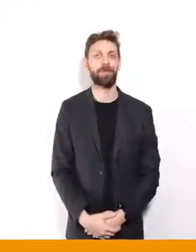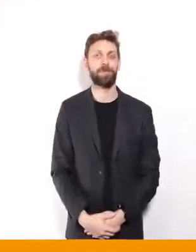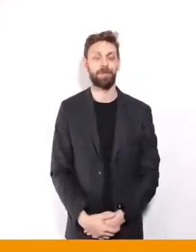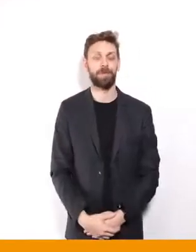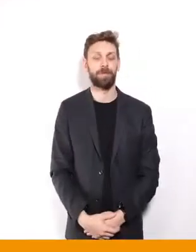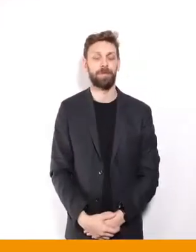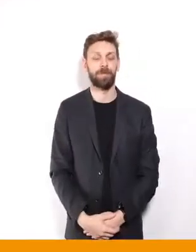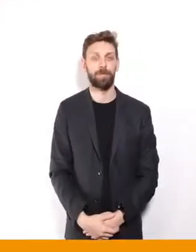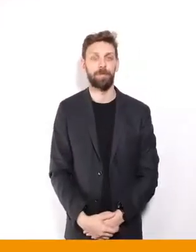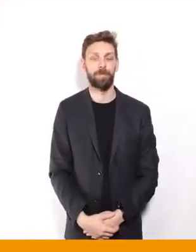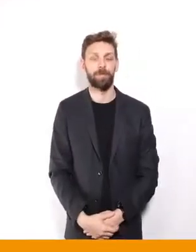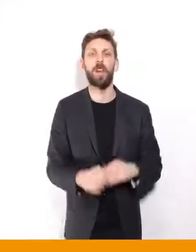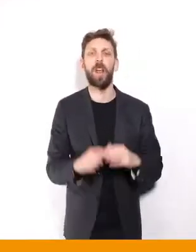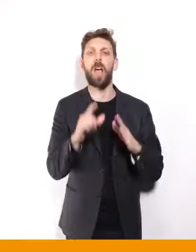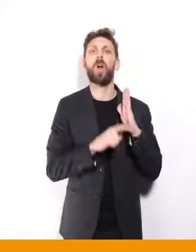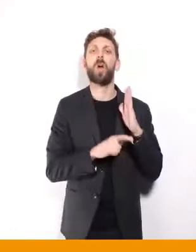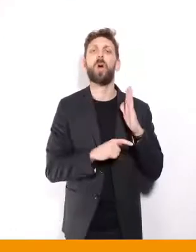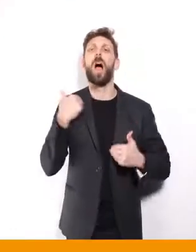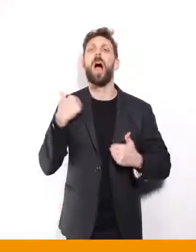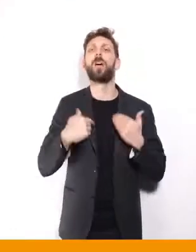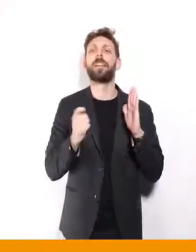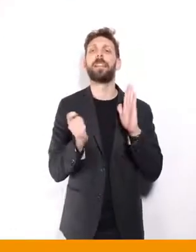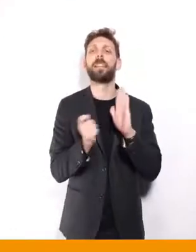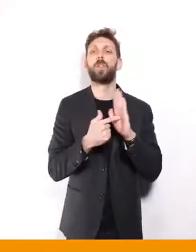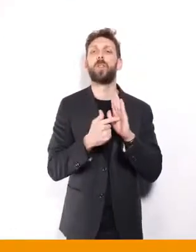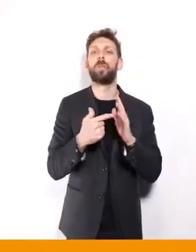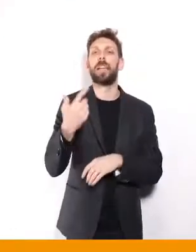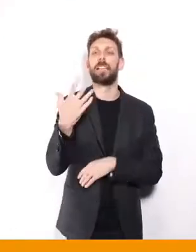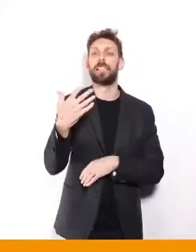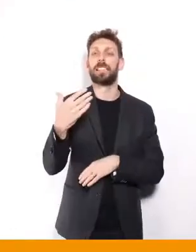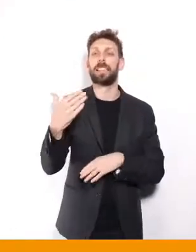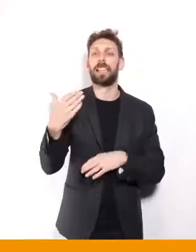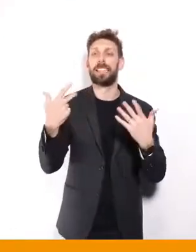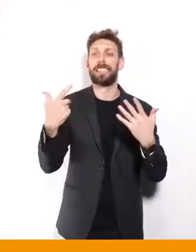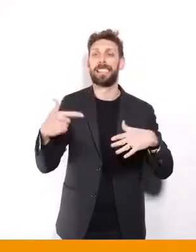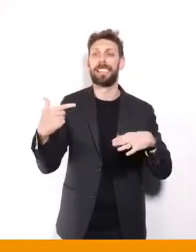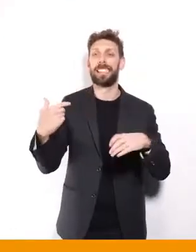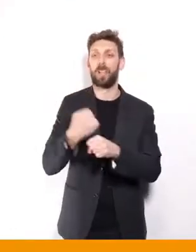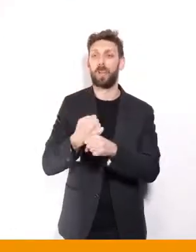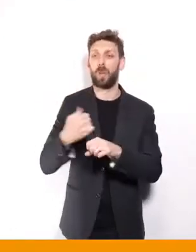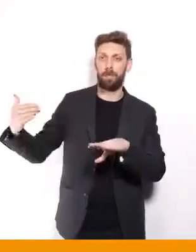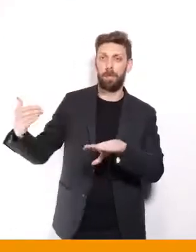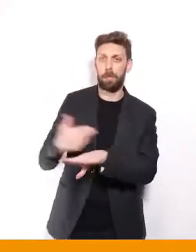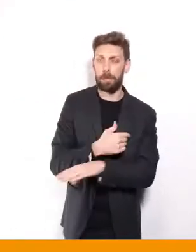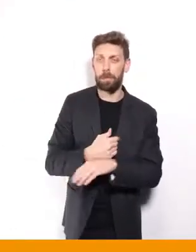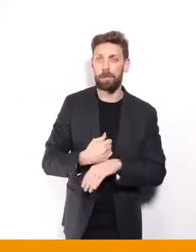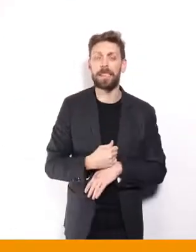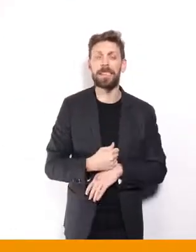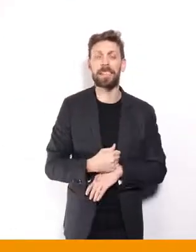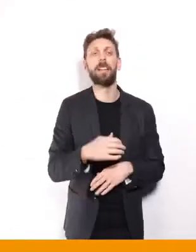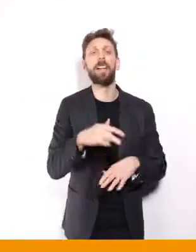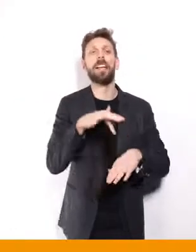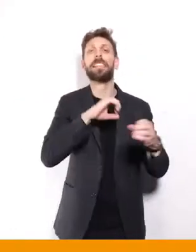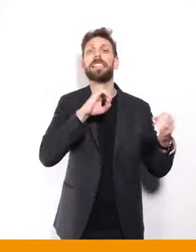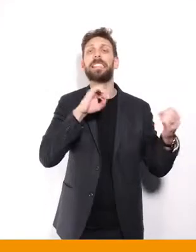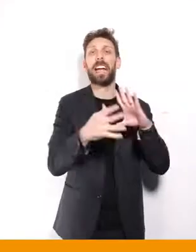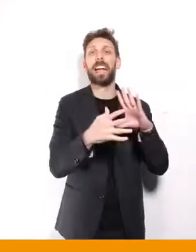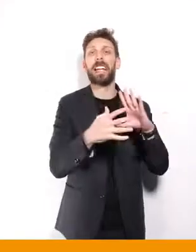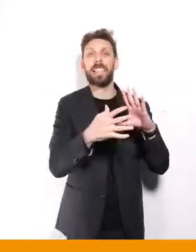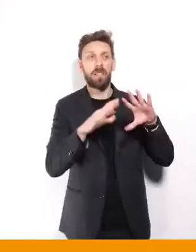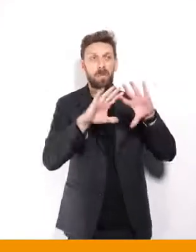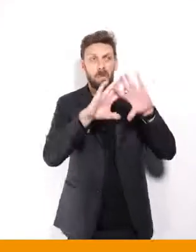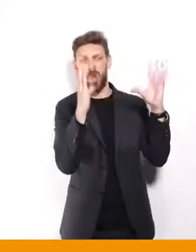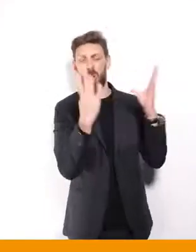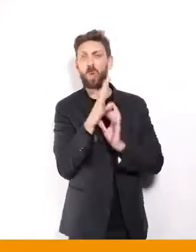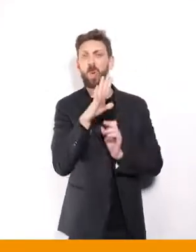17 ans après la loi handicap de 2005, moins de 10% des sites web sont accessibles aux personnes aveugles et malvoyantes. Si vous